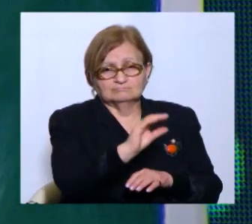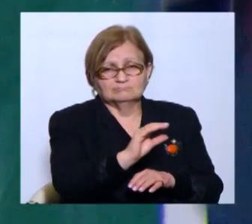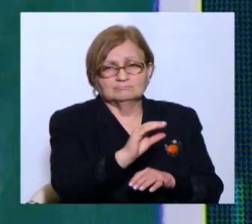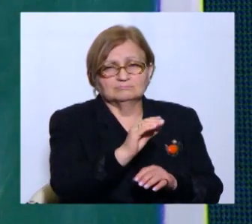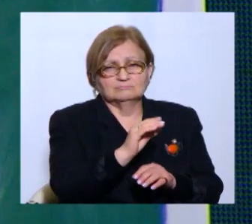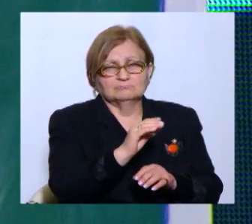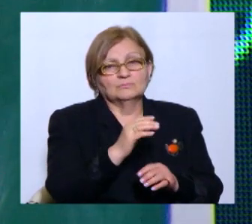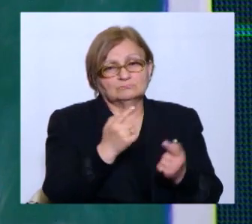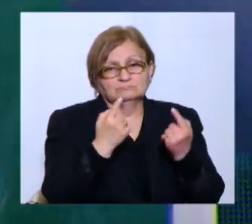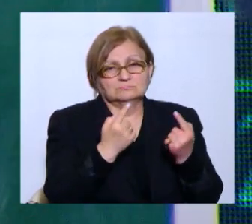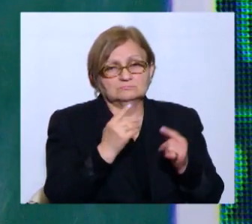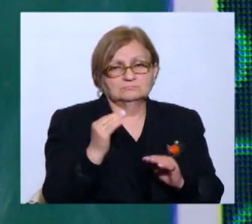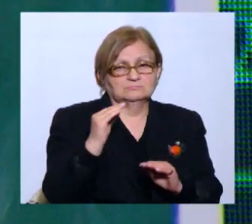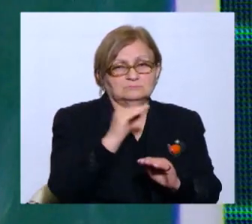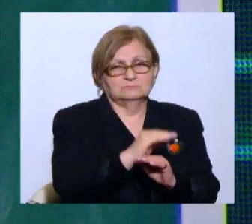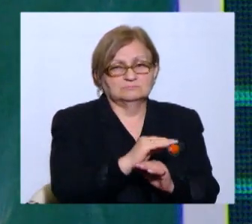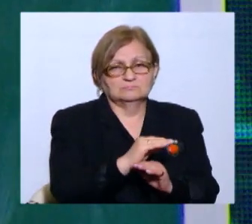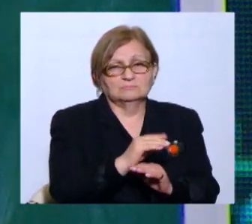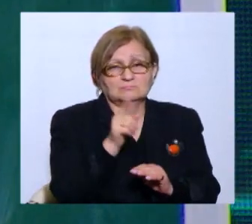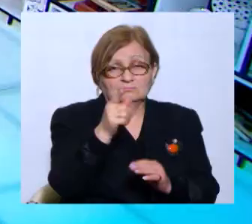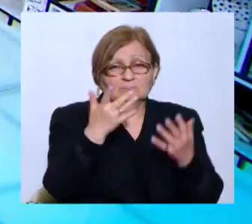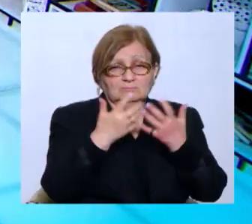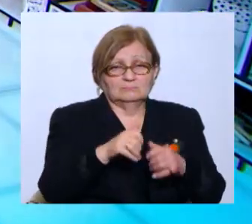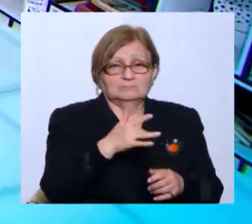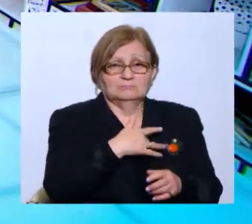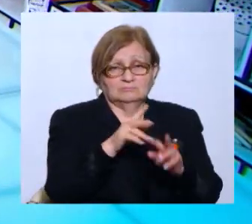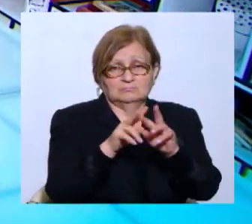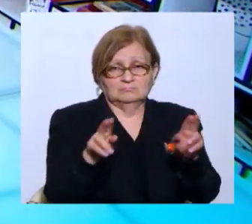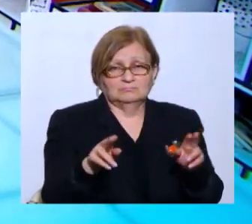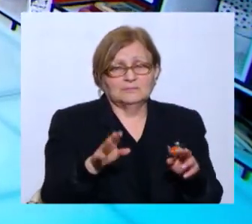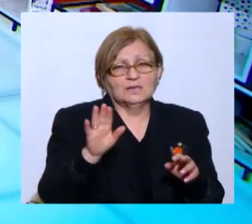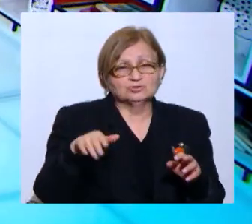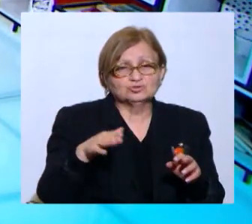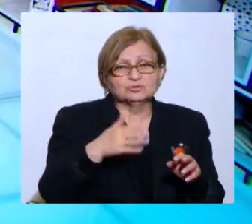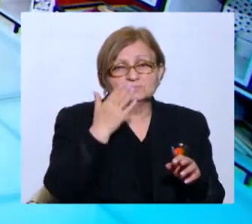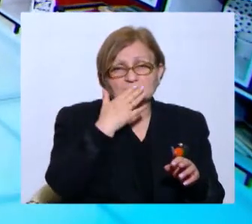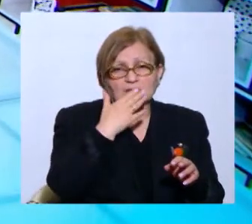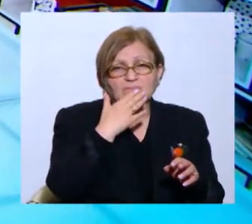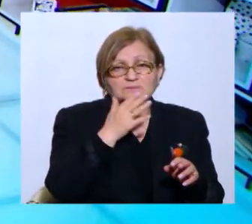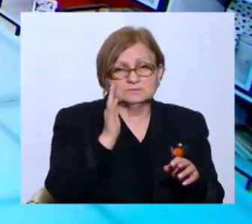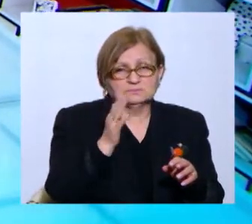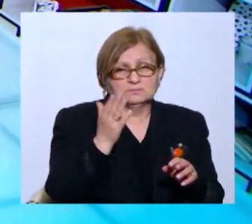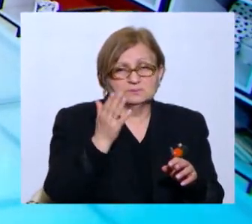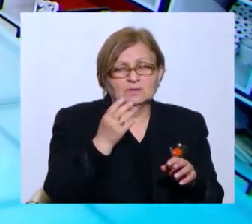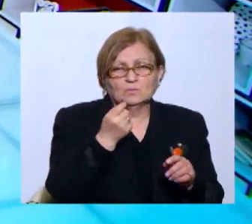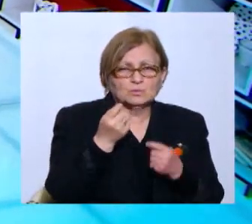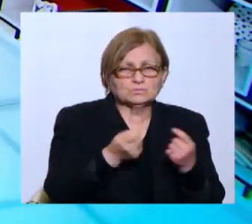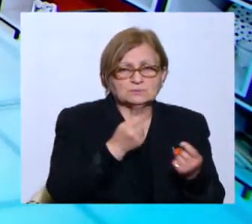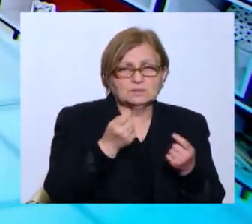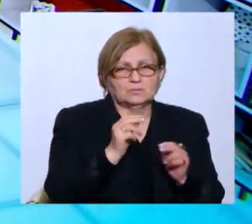ანგარიში საკმაოდ გაიზრდება ზუსტად აი ამ რთული პროცენტების გამო. ნუ ამას ჩვენ უკვე შემდეგ გაკვეთოზე გავივლით უფრო